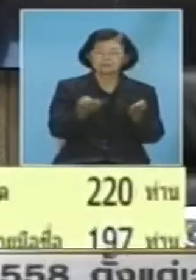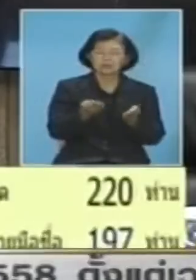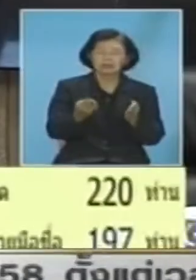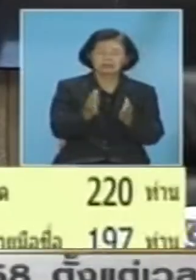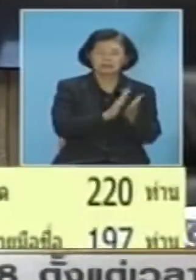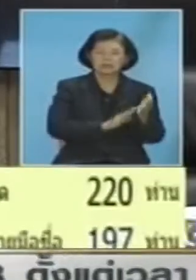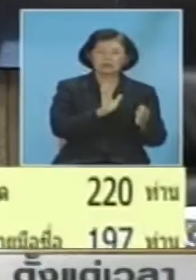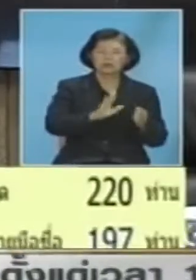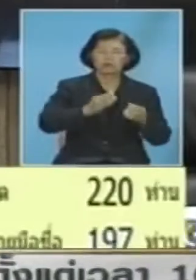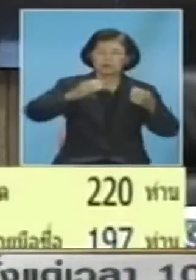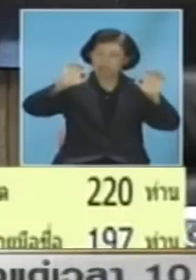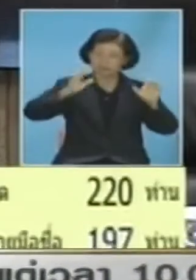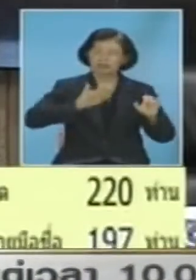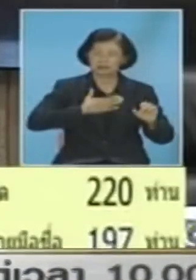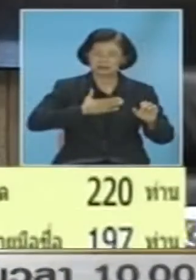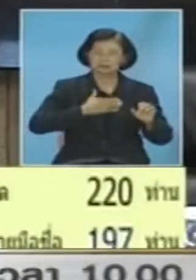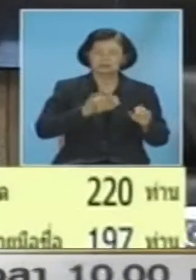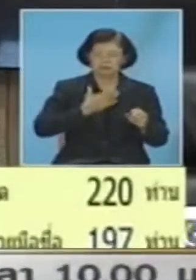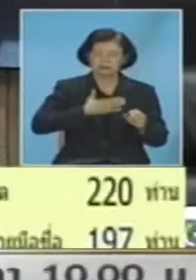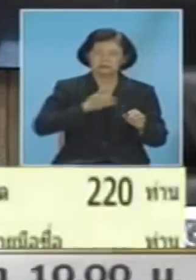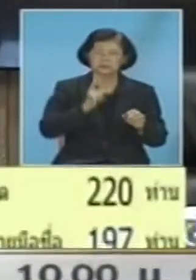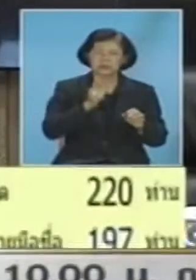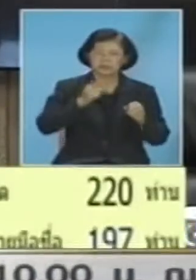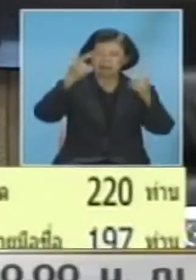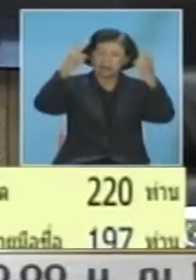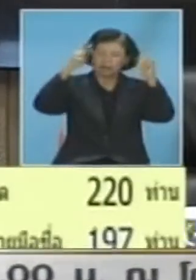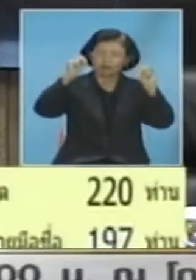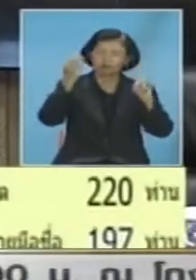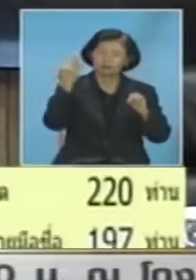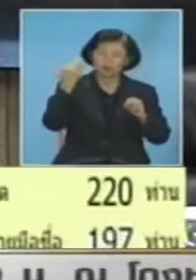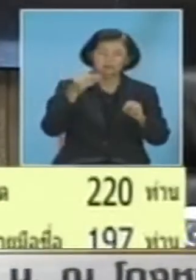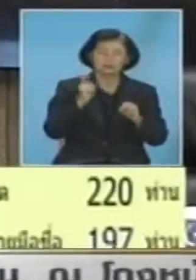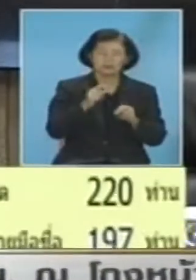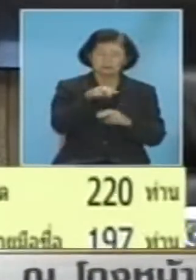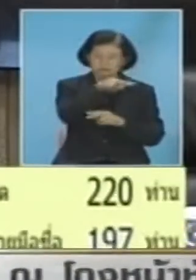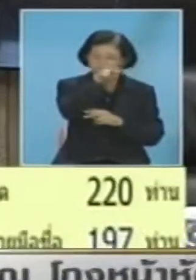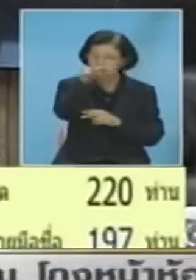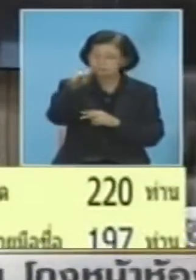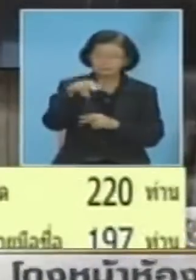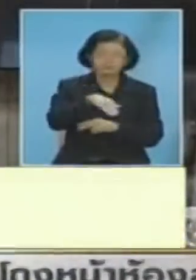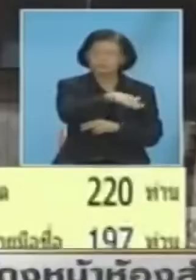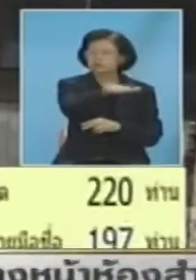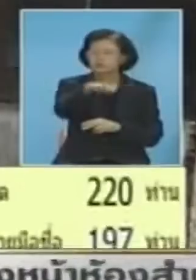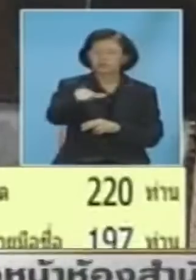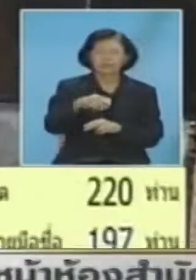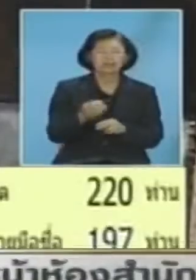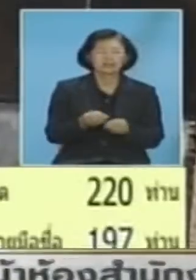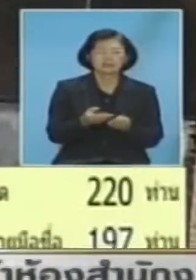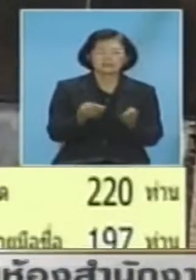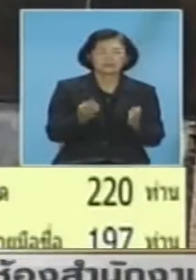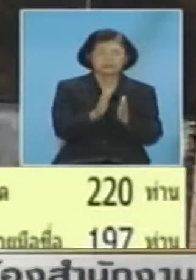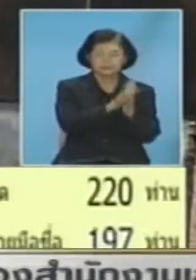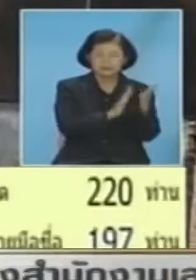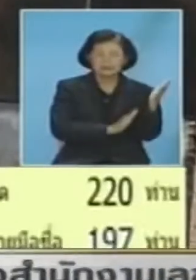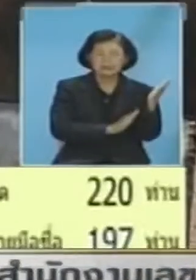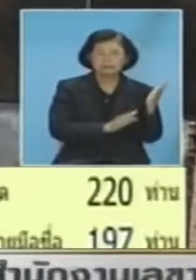ดิฉันที่ดิฉันในฐานะนายกรัฐมนตรีจะเป็นผู้กำกับโดยทั่วไปซึ่งการบริหารราชการแผ่นดิน